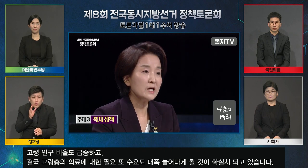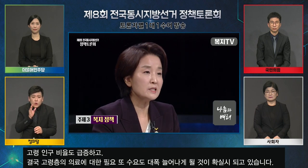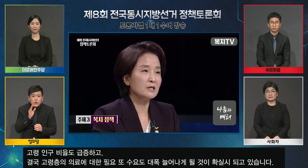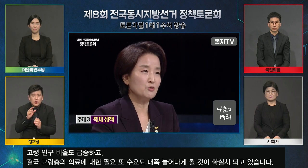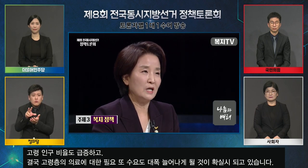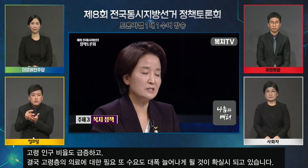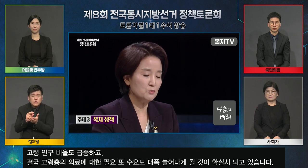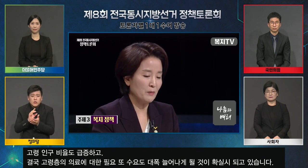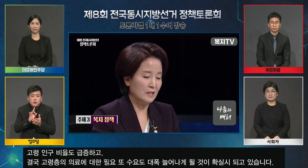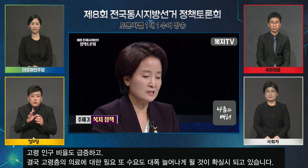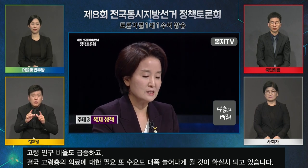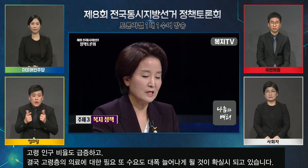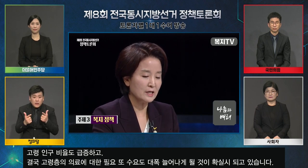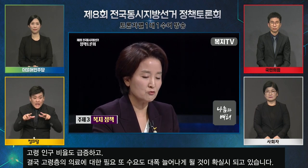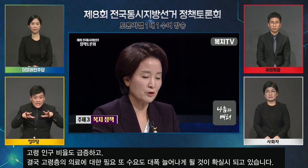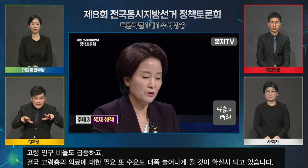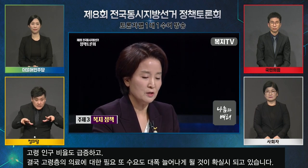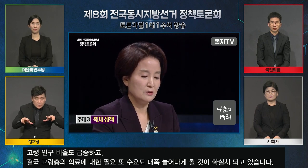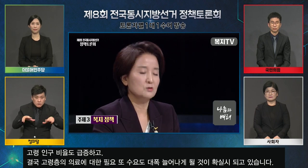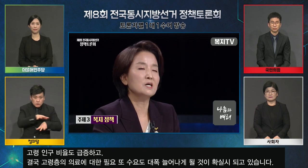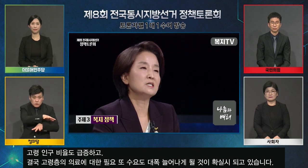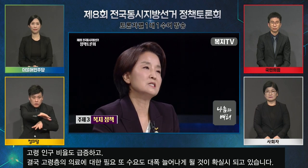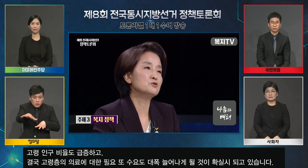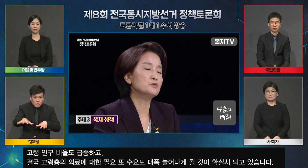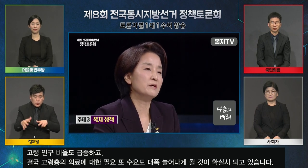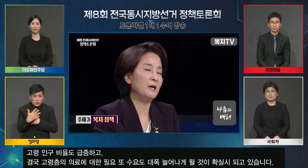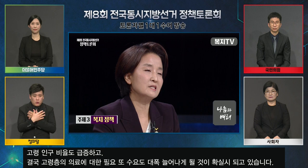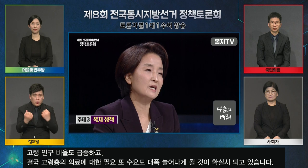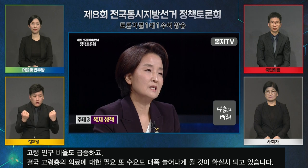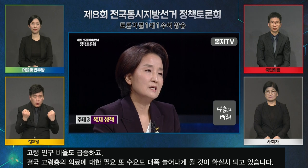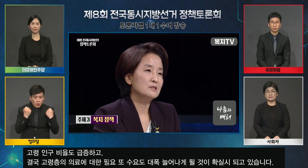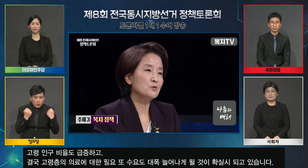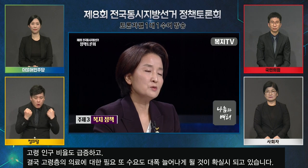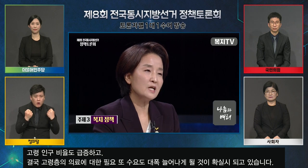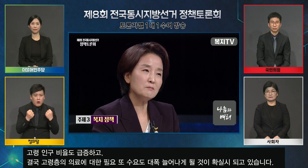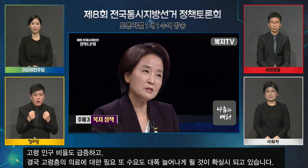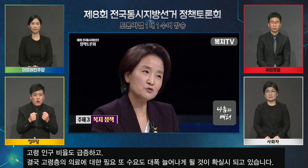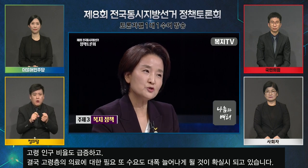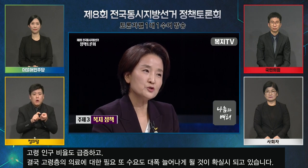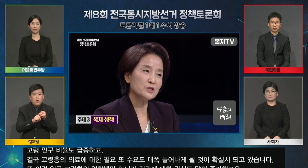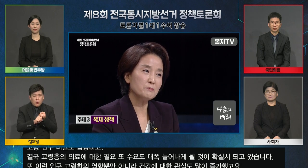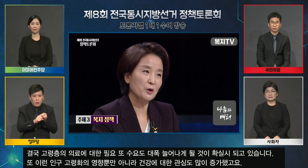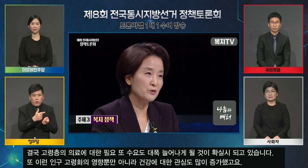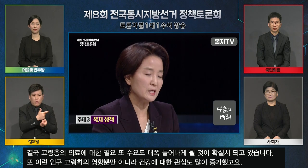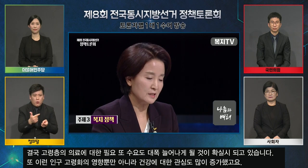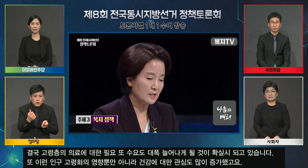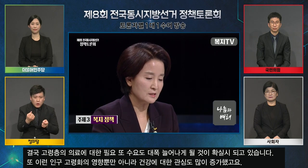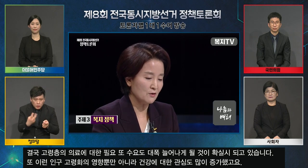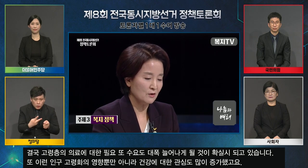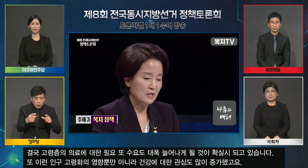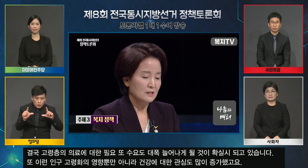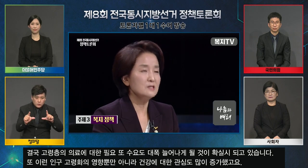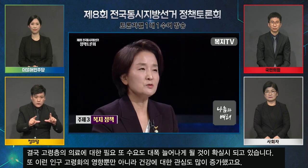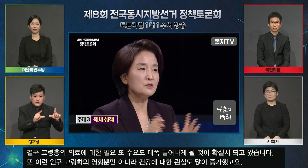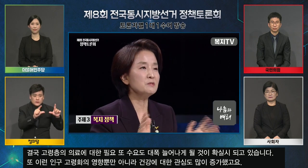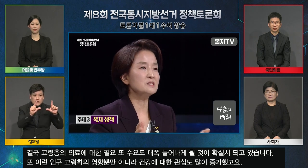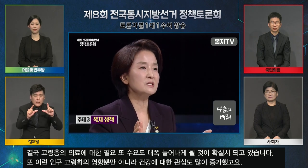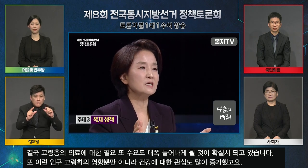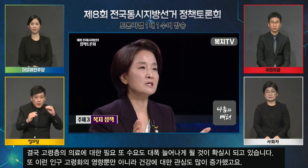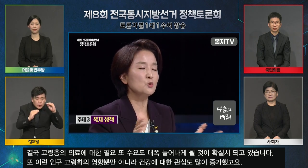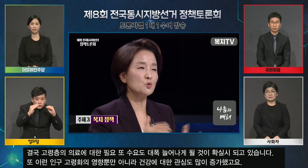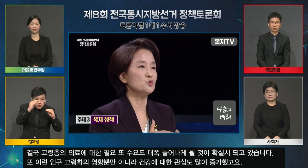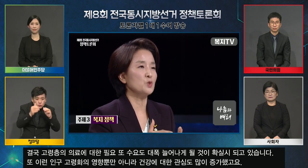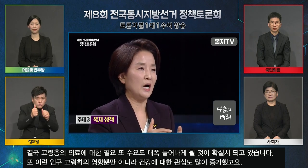건강에 대한 관심도 많이 증가했고요. 또 의학기술의 발달 또 삶의 수준의 변화에 따라서 의료